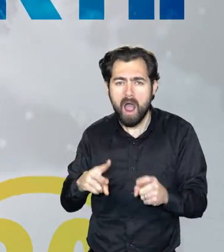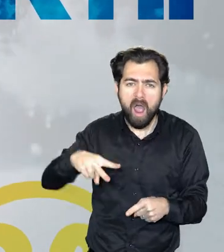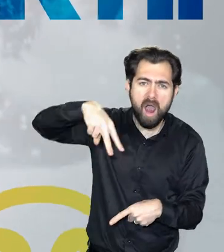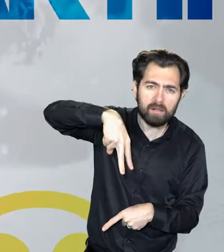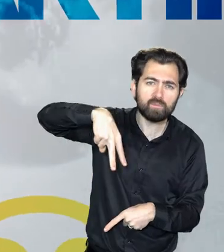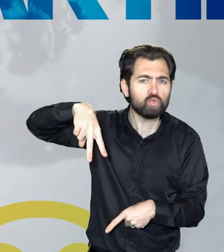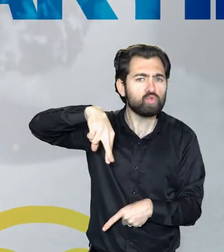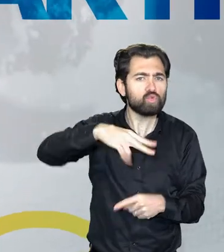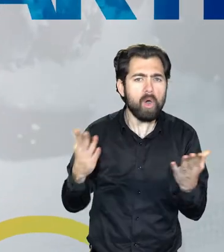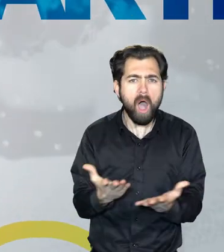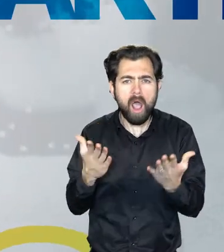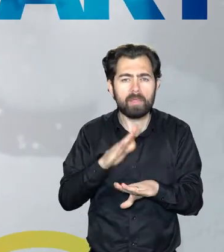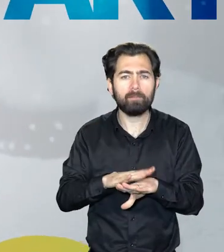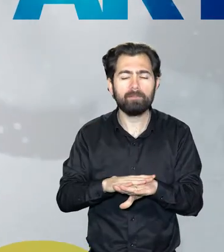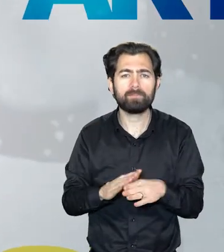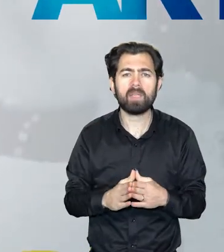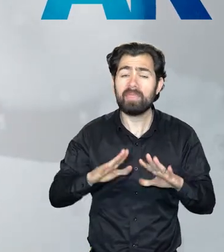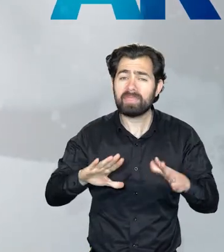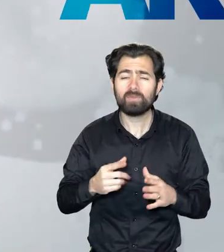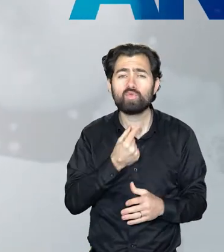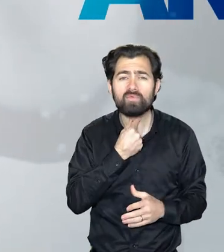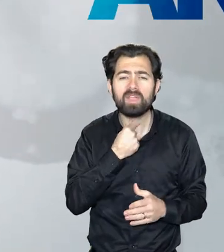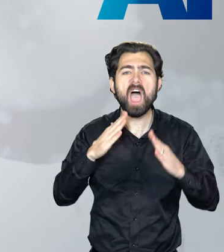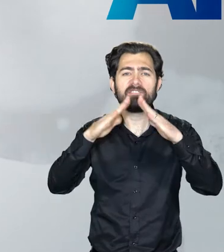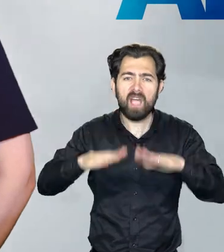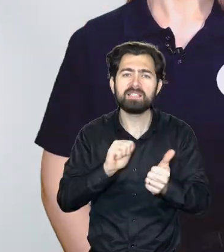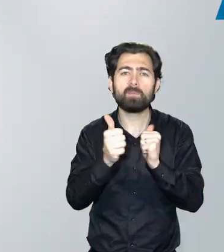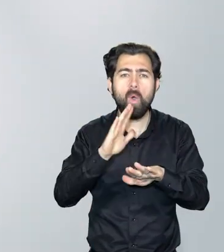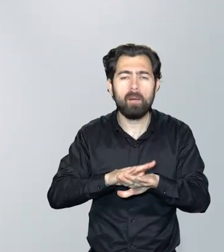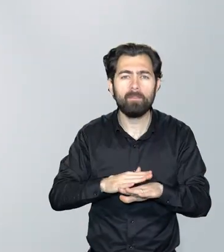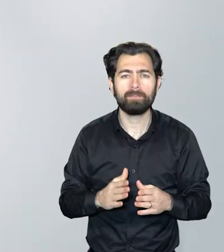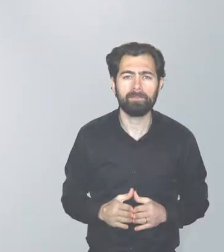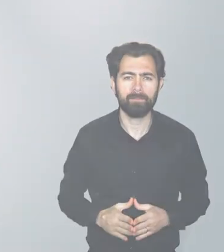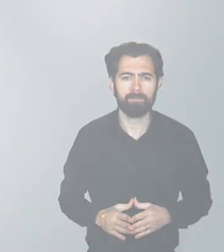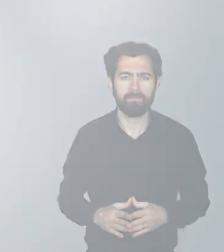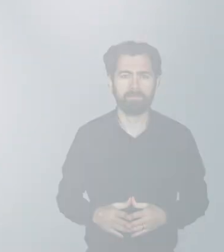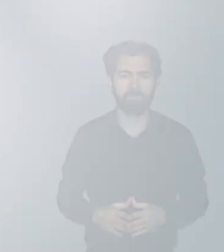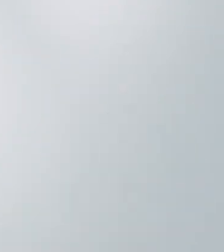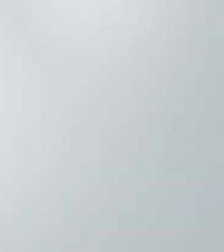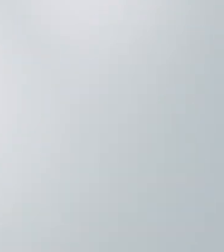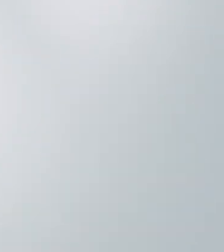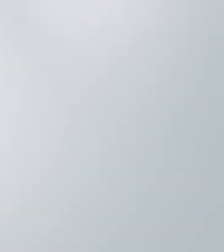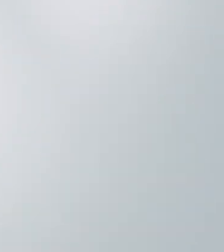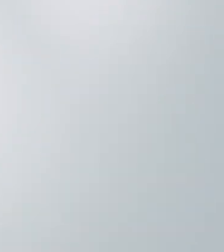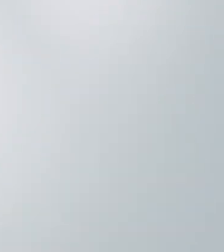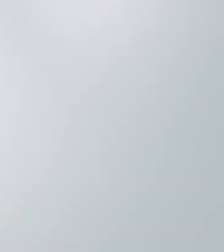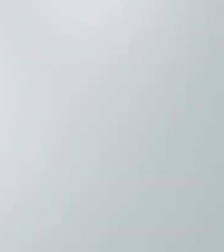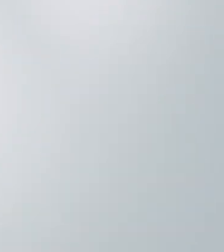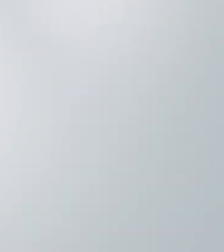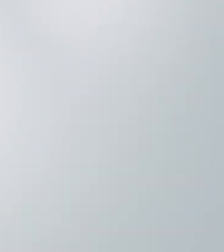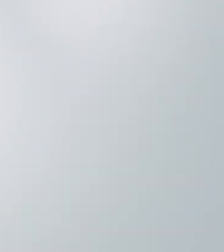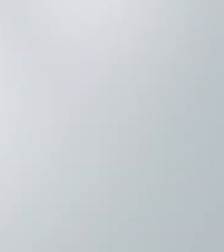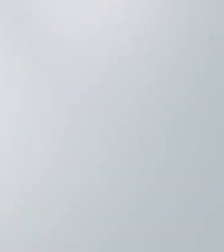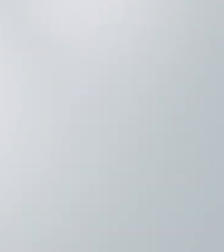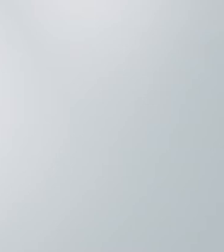değiştirerek ayağa kalkın ve hareket edin. Ne olur evde aktif kalın. Şimdi sırada herkesin evde güvenle